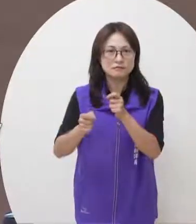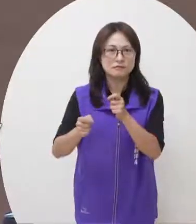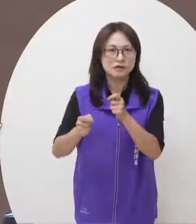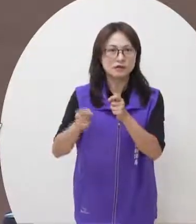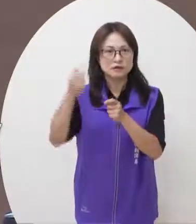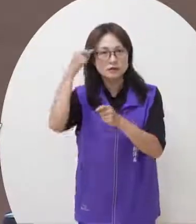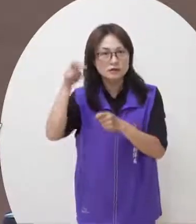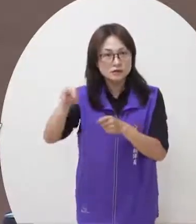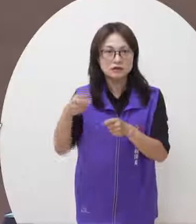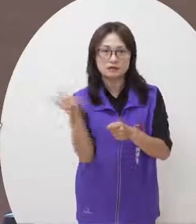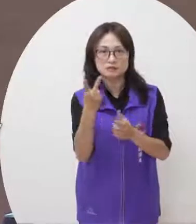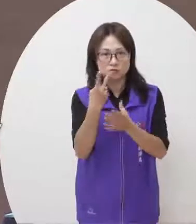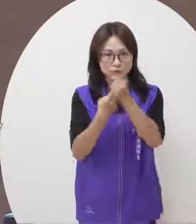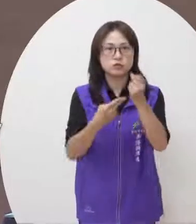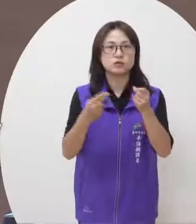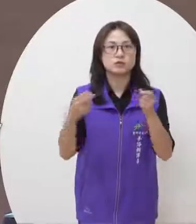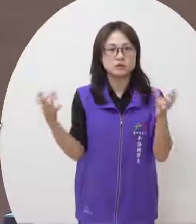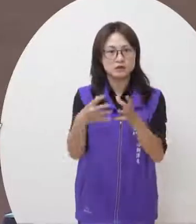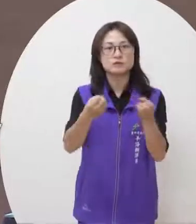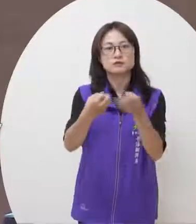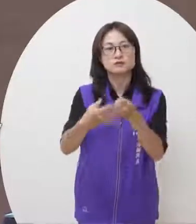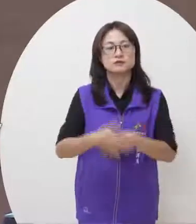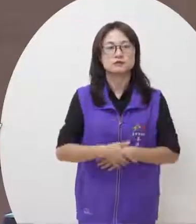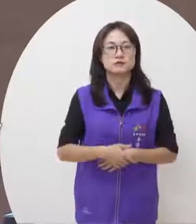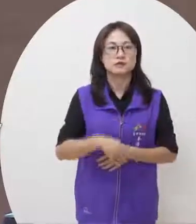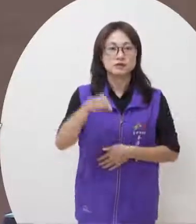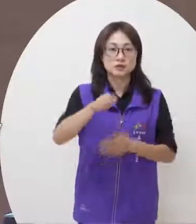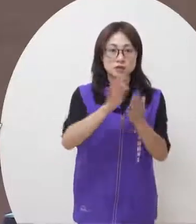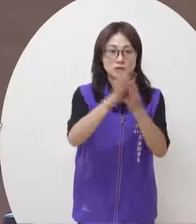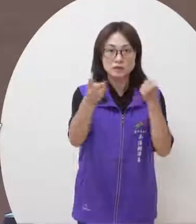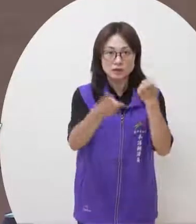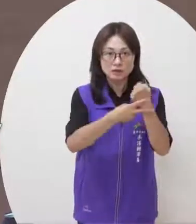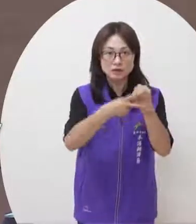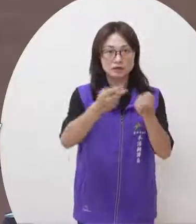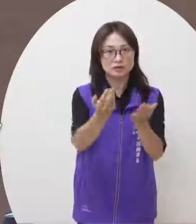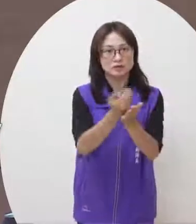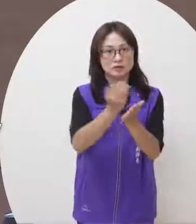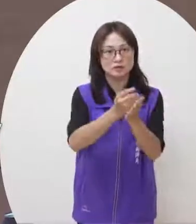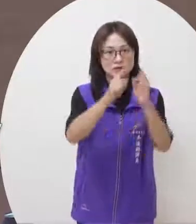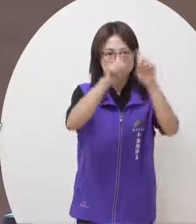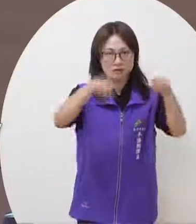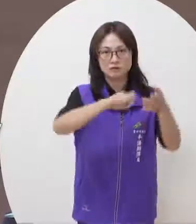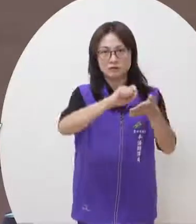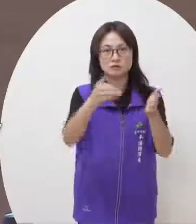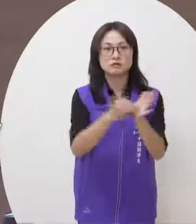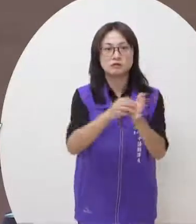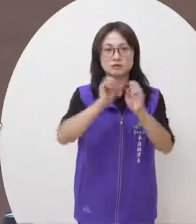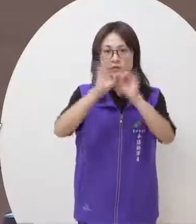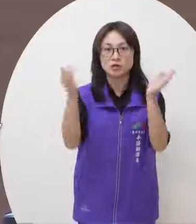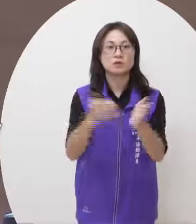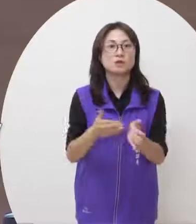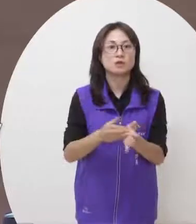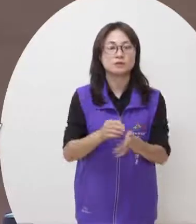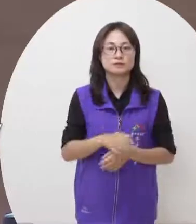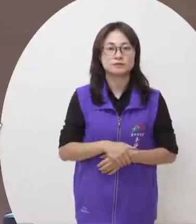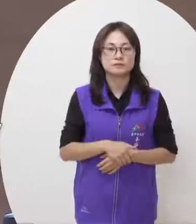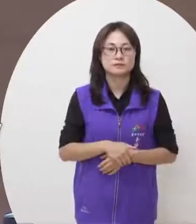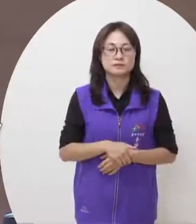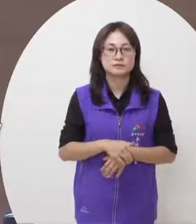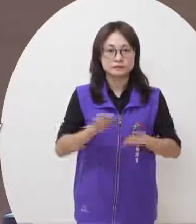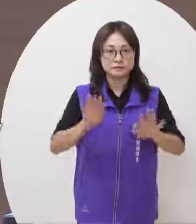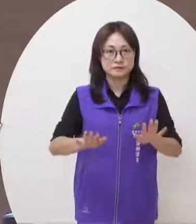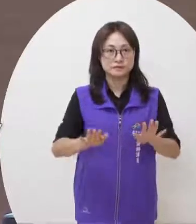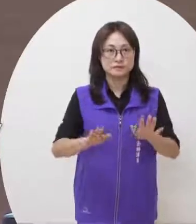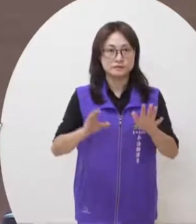个临时提案有惠来里这份书面的这个提案刚才已经宣读以外，那待会因为今天29个局